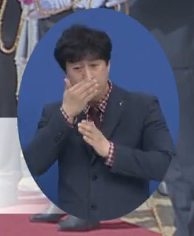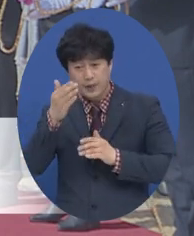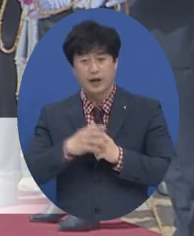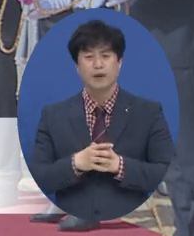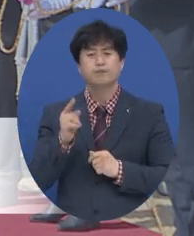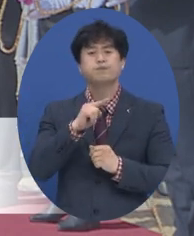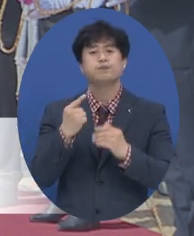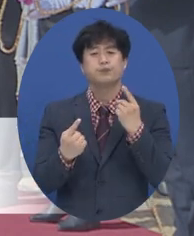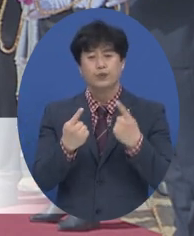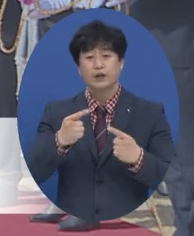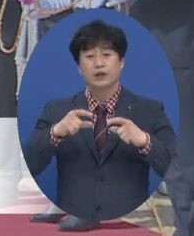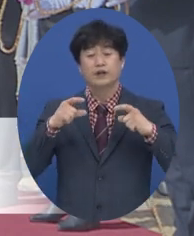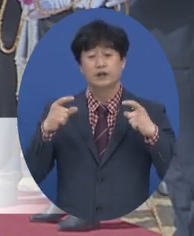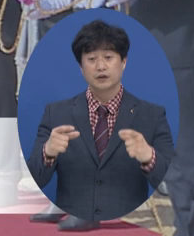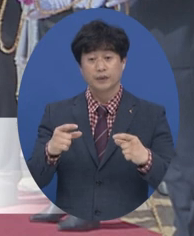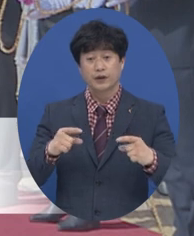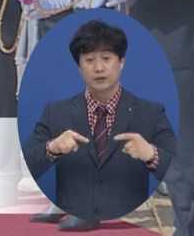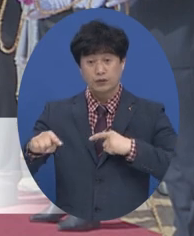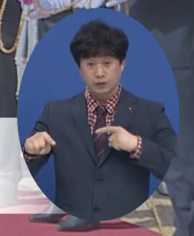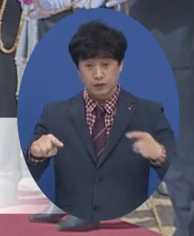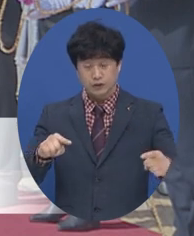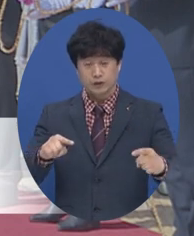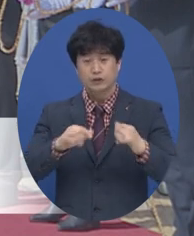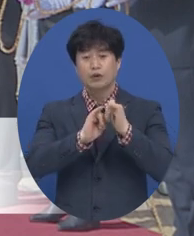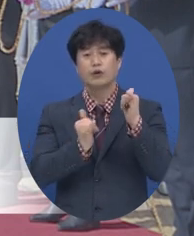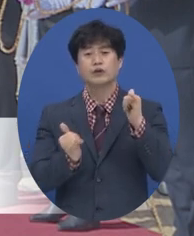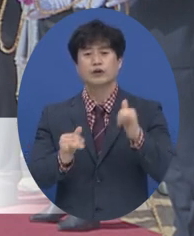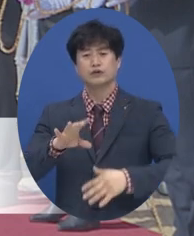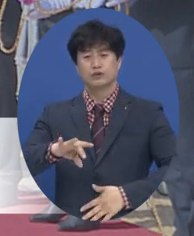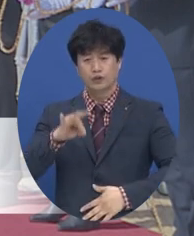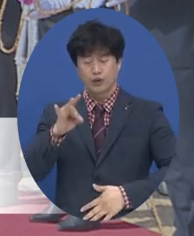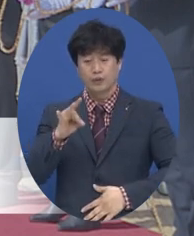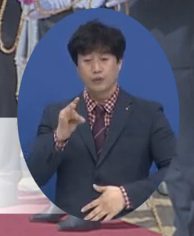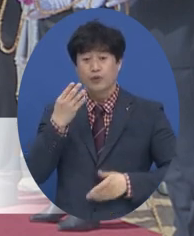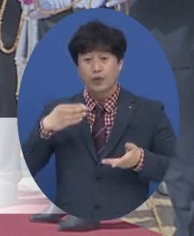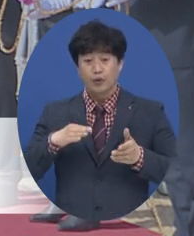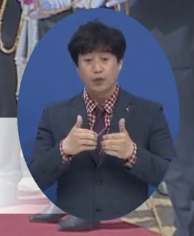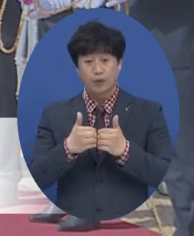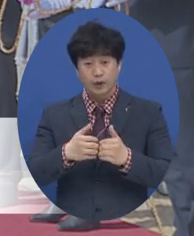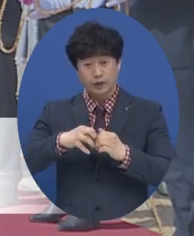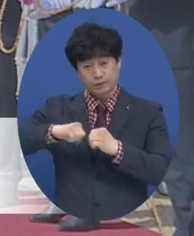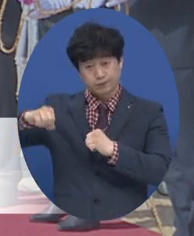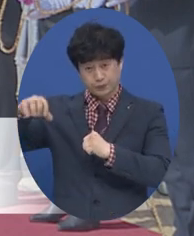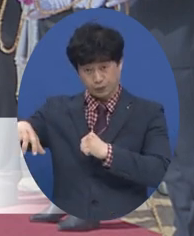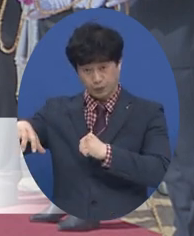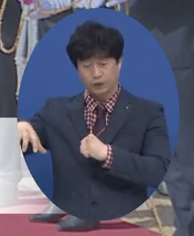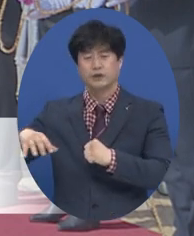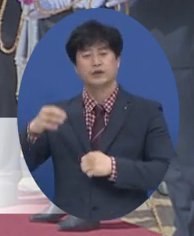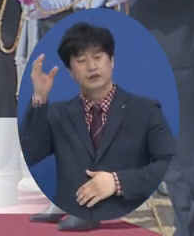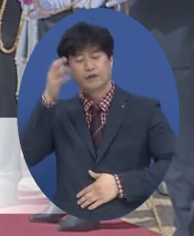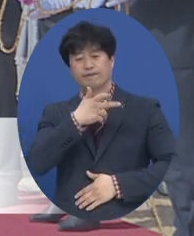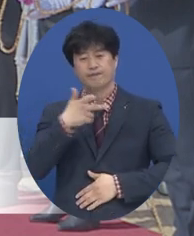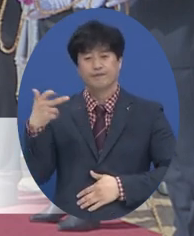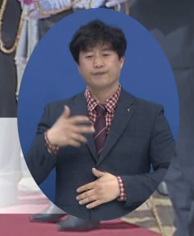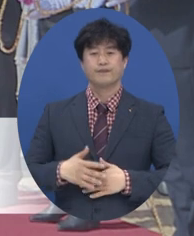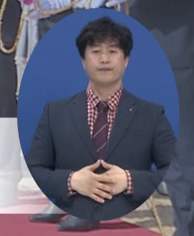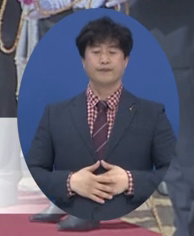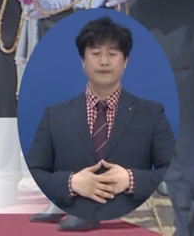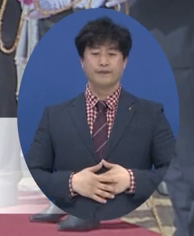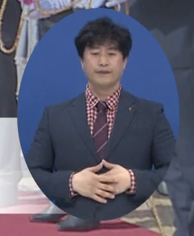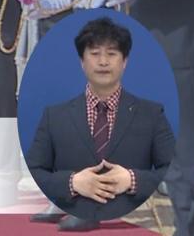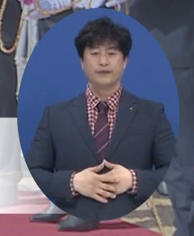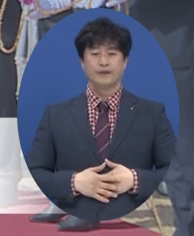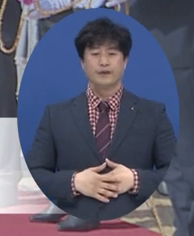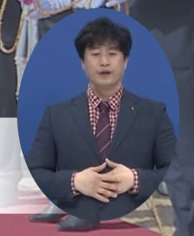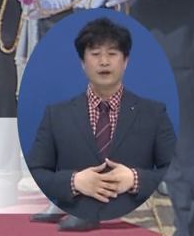됐는데요 무엇보다 지방자치 역사상 처음 문을 연 도 2회분 원인 만큼 기대가 큽니다 변기 주 tv 김태희